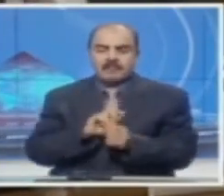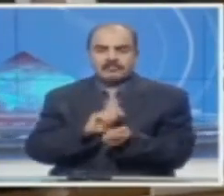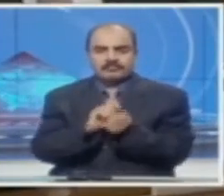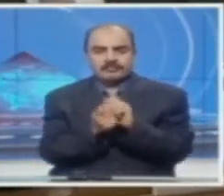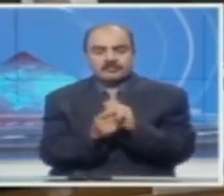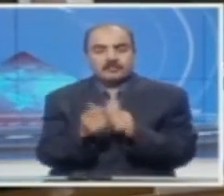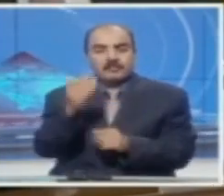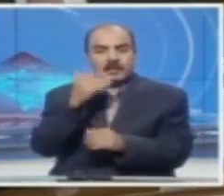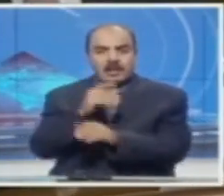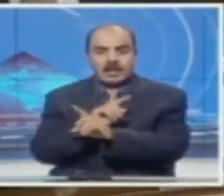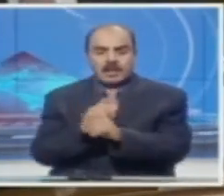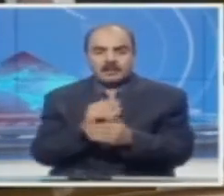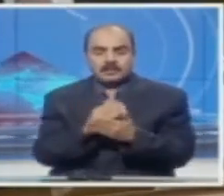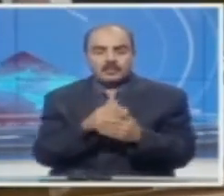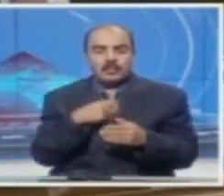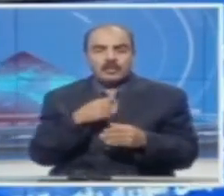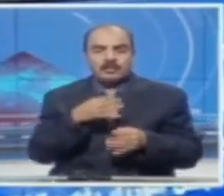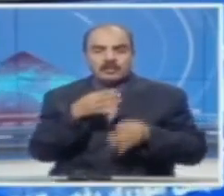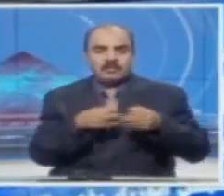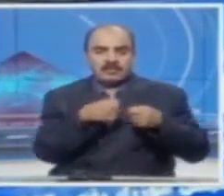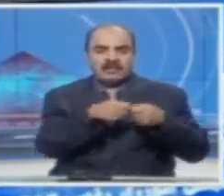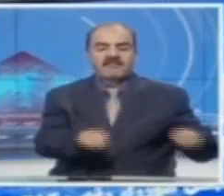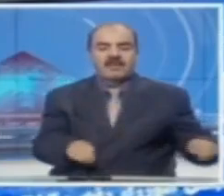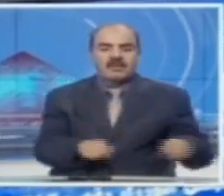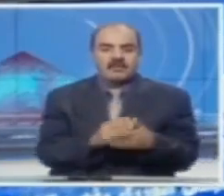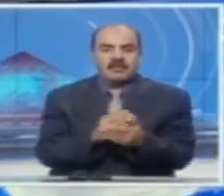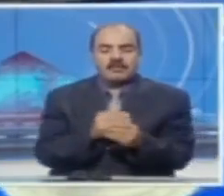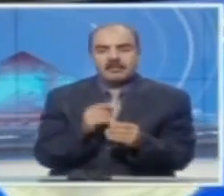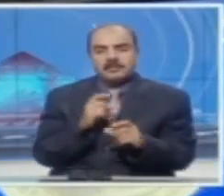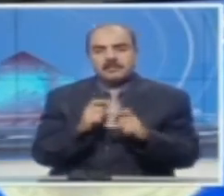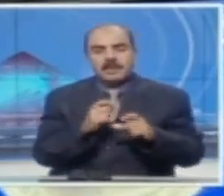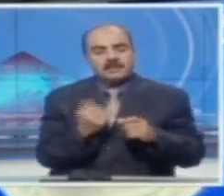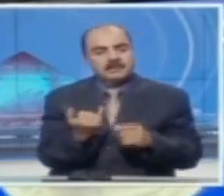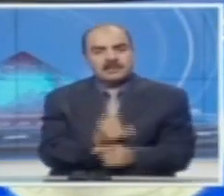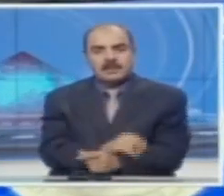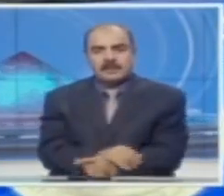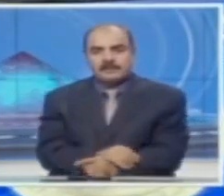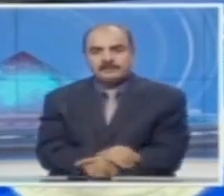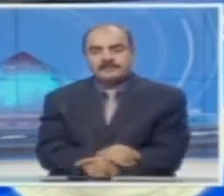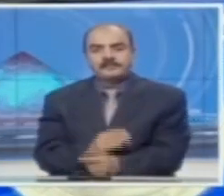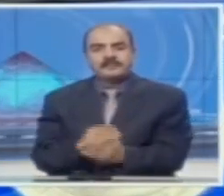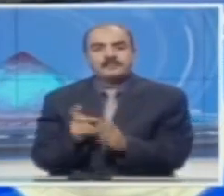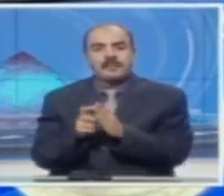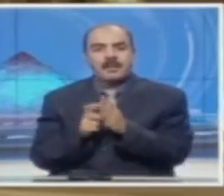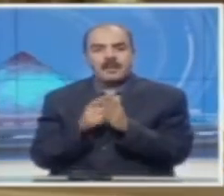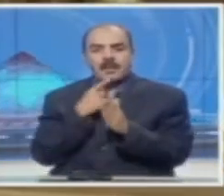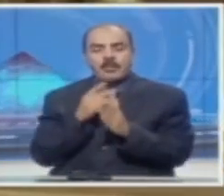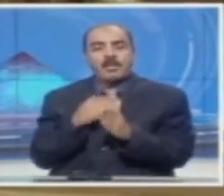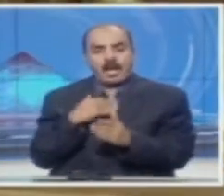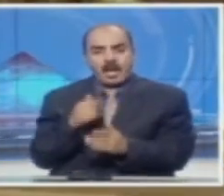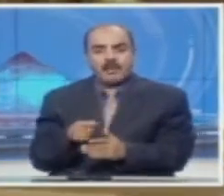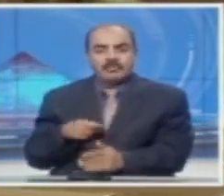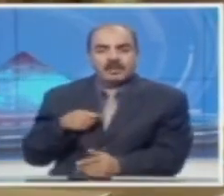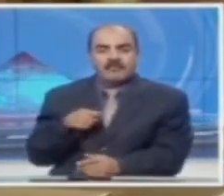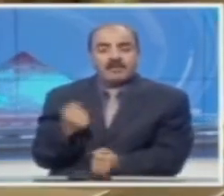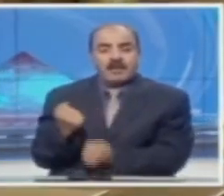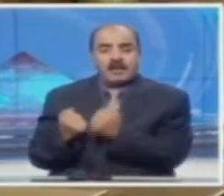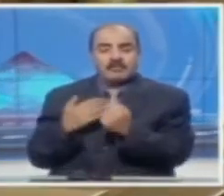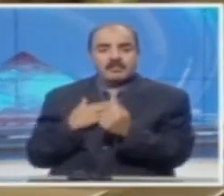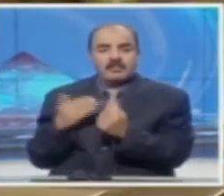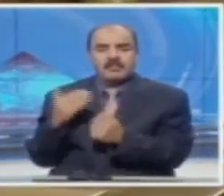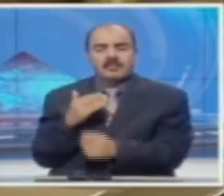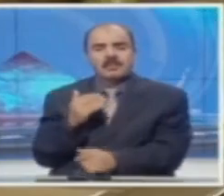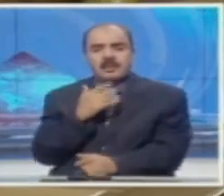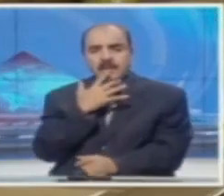من الخارج لصالح وزارة المالية على أحد الحسابات المصرفية. ينص القانون على أن يتم استرداد المبلغ بعد